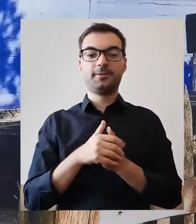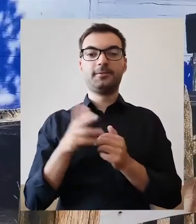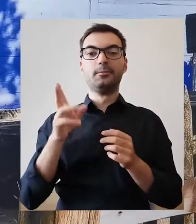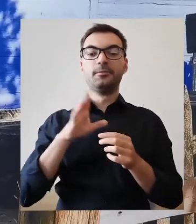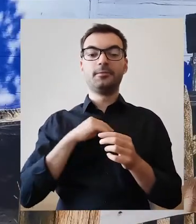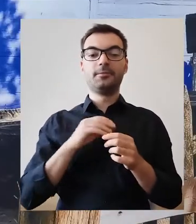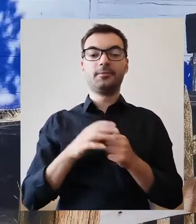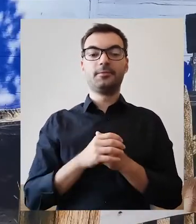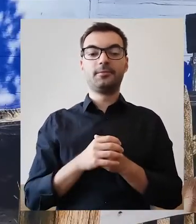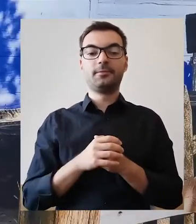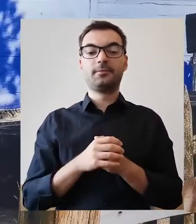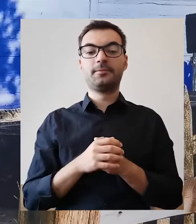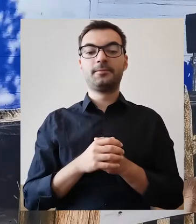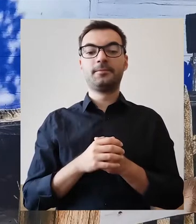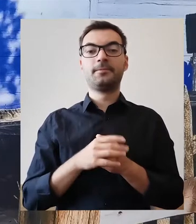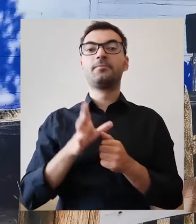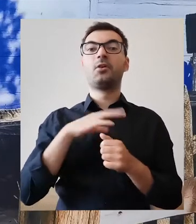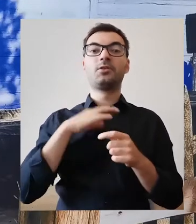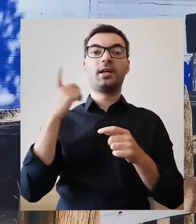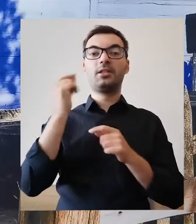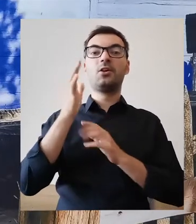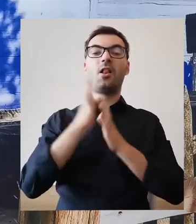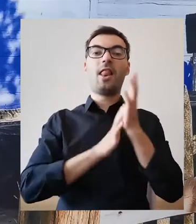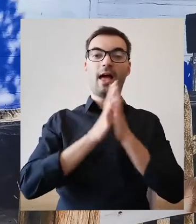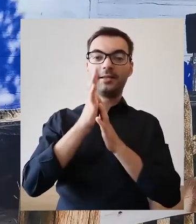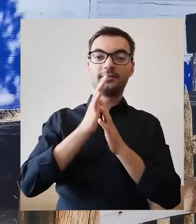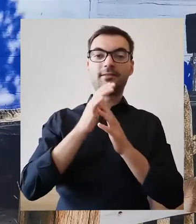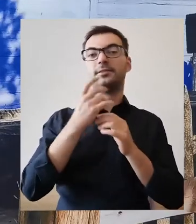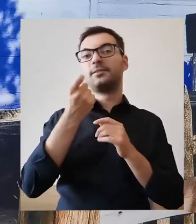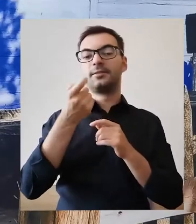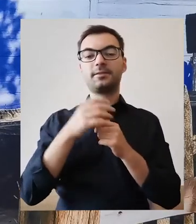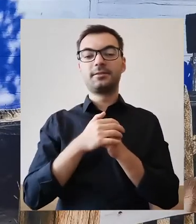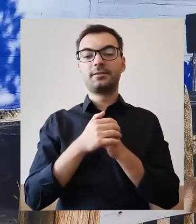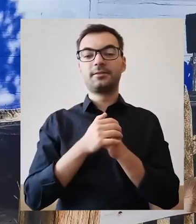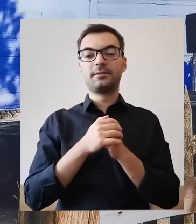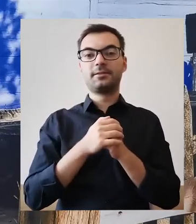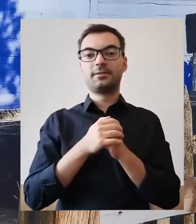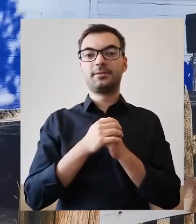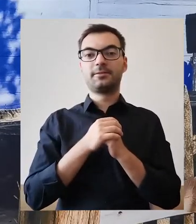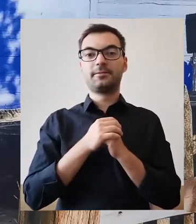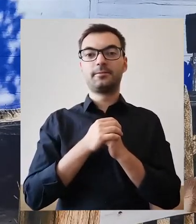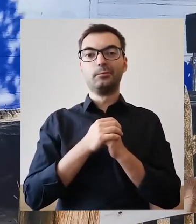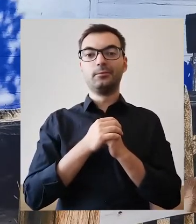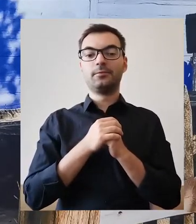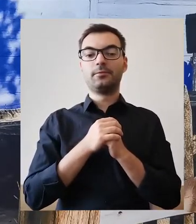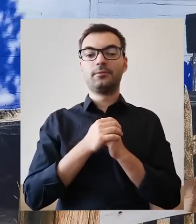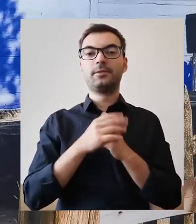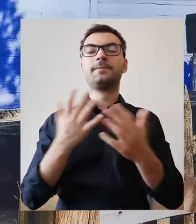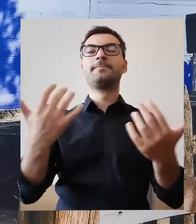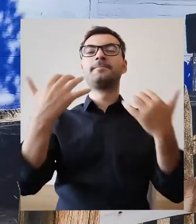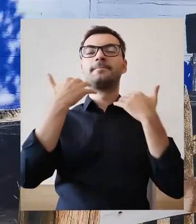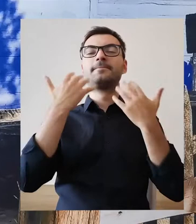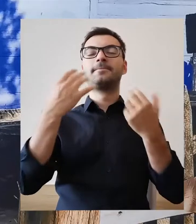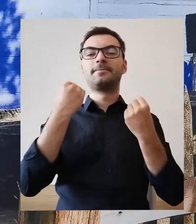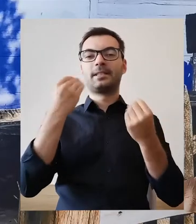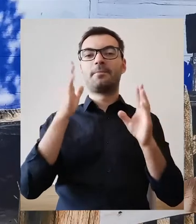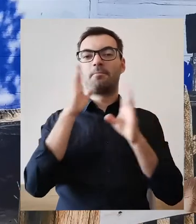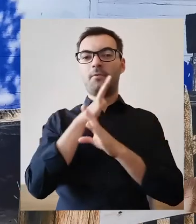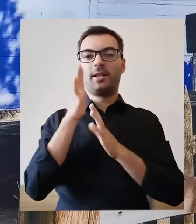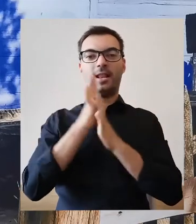też do lasu i pocieszyć się w cudownym leśnym powietrzem